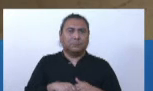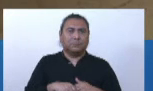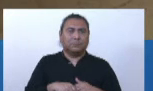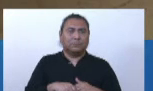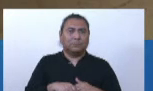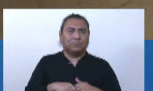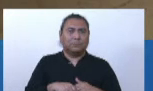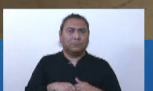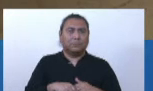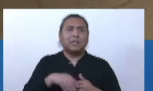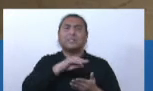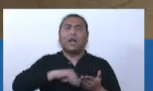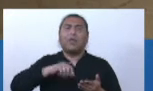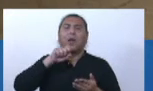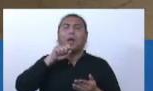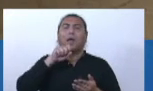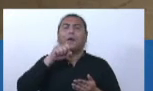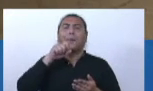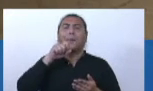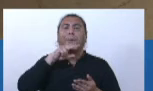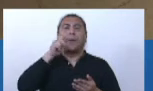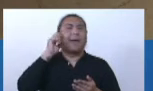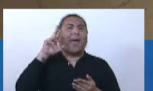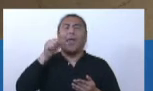Senadora Pilati Vergara, su voto.